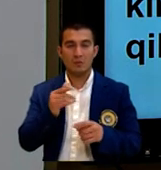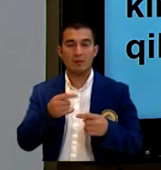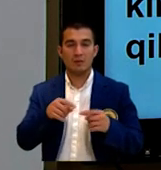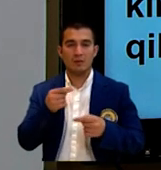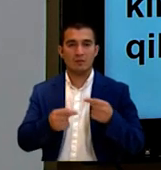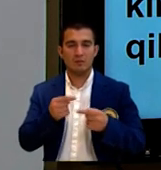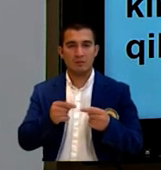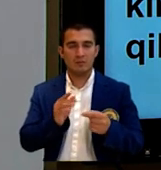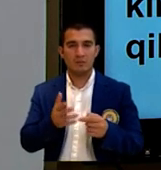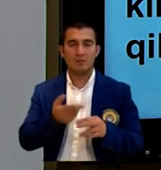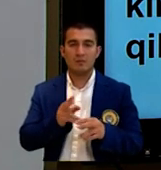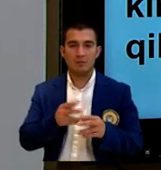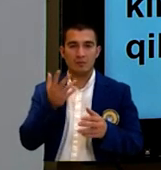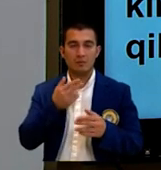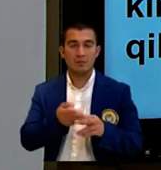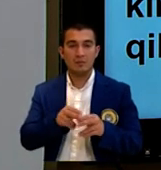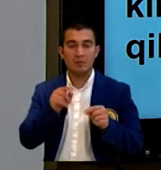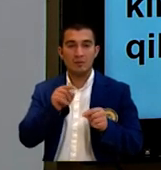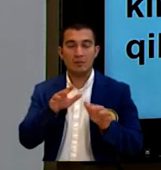taqqoslanadi. Shu